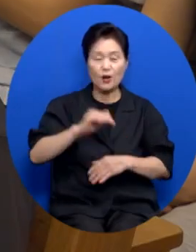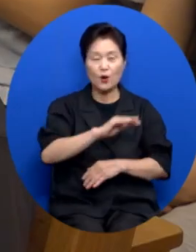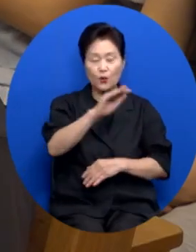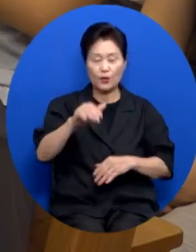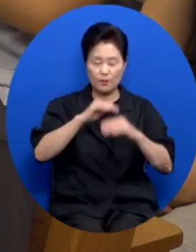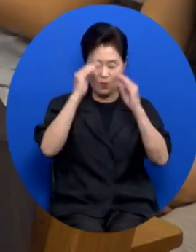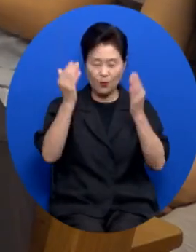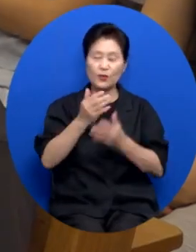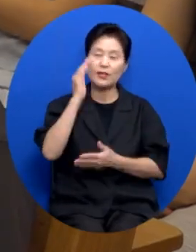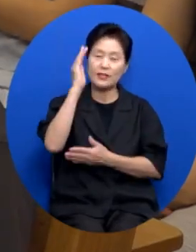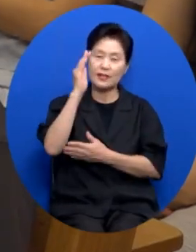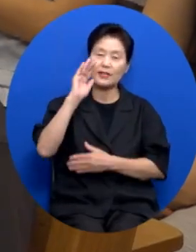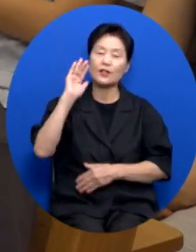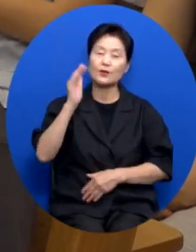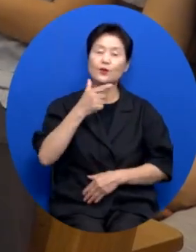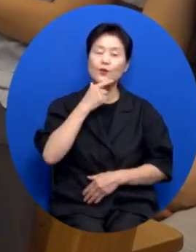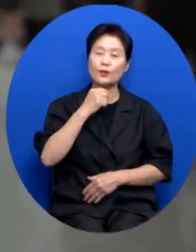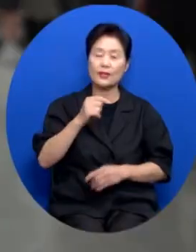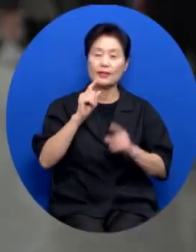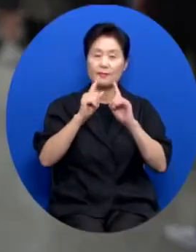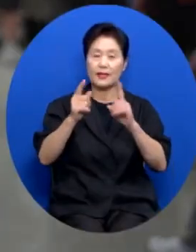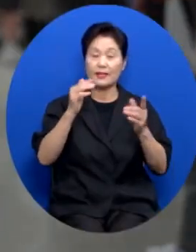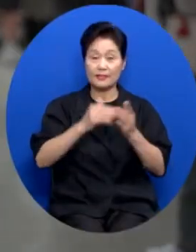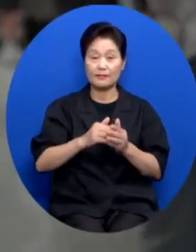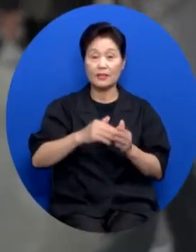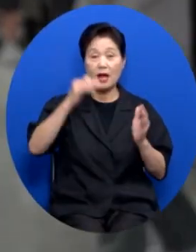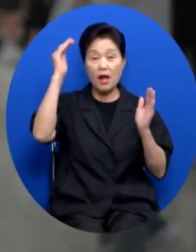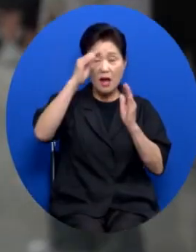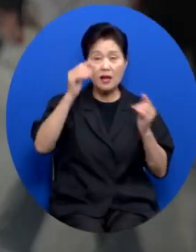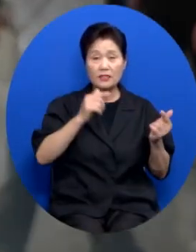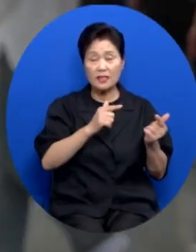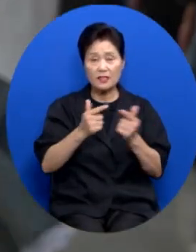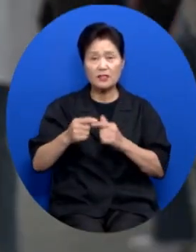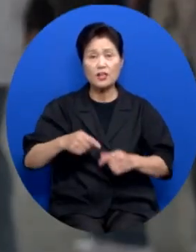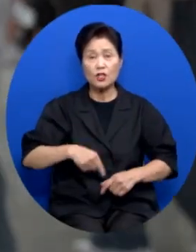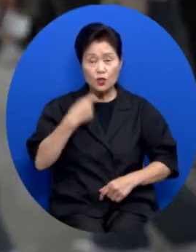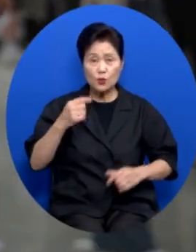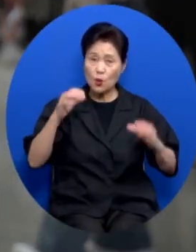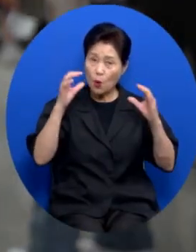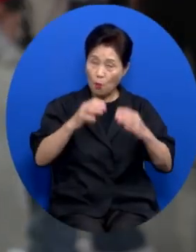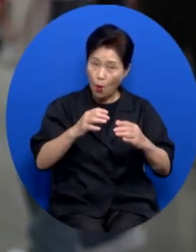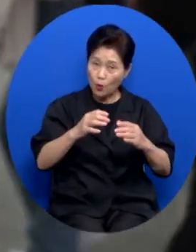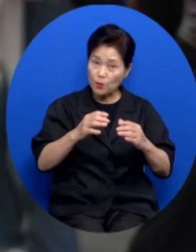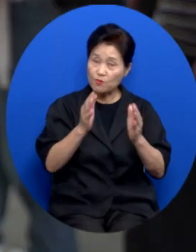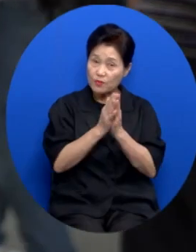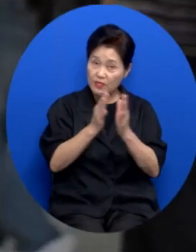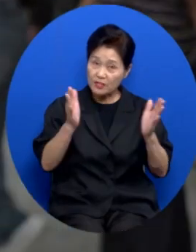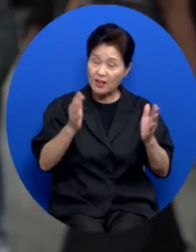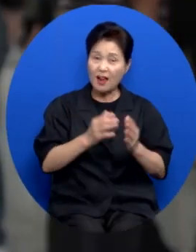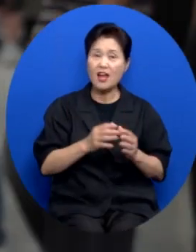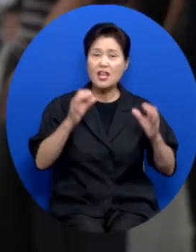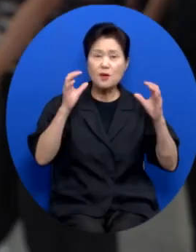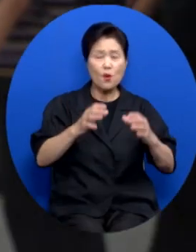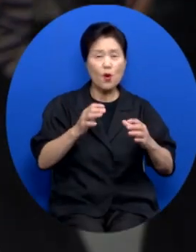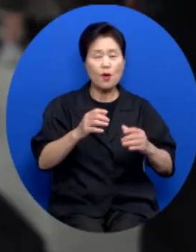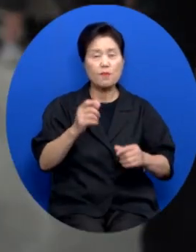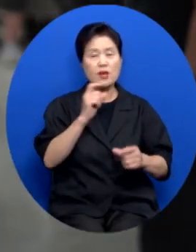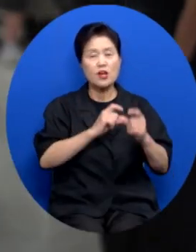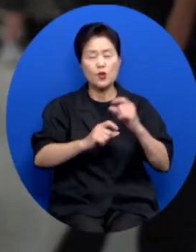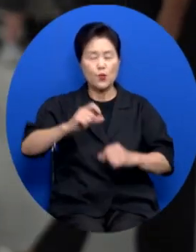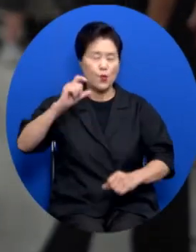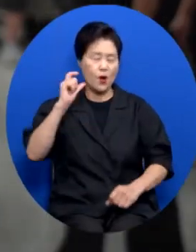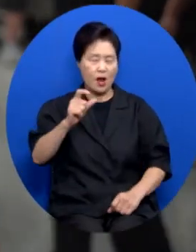전했습니다. 이거는 정말 학생들이 자발적으로 모임을 시작했기 때문에 이 모임이 끈끈하고 탄탄할 수밖에